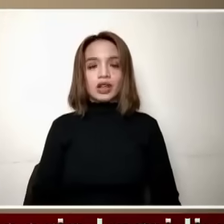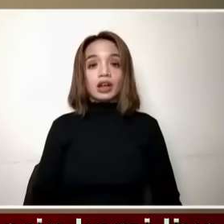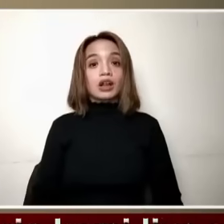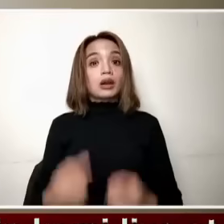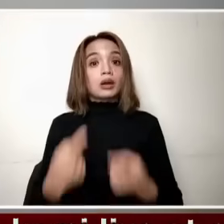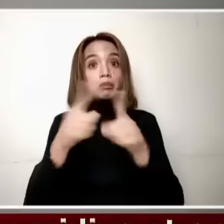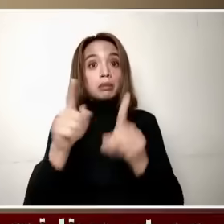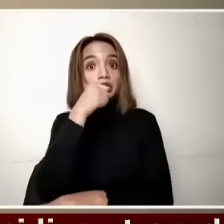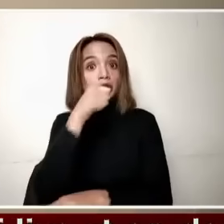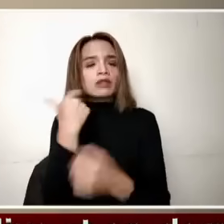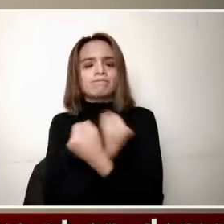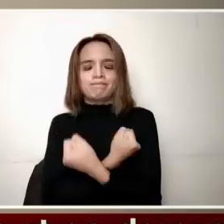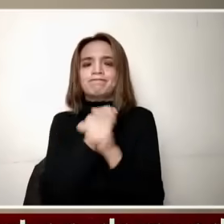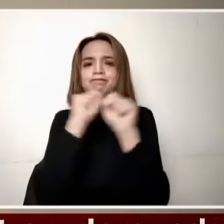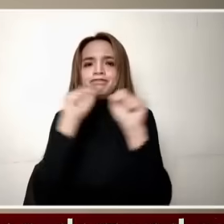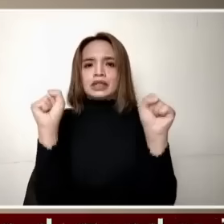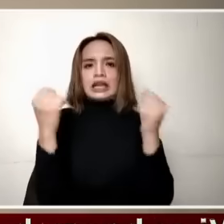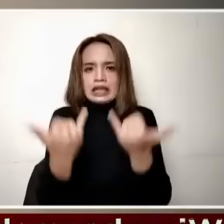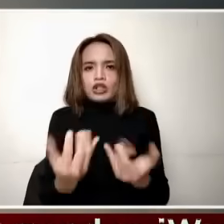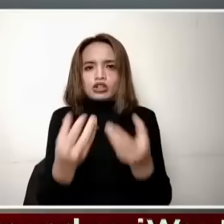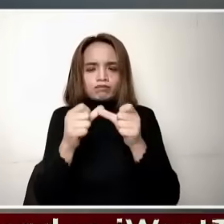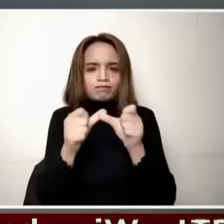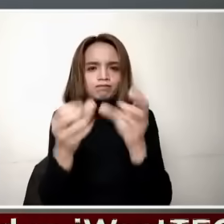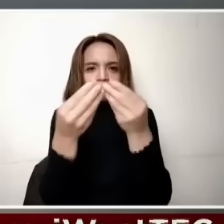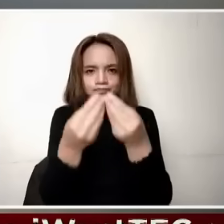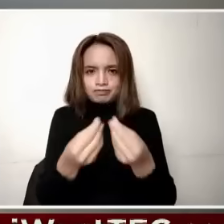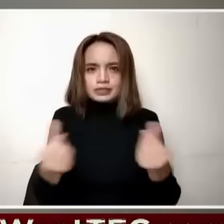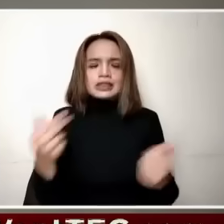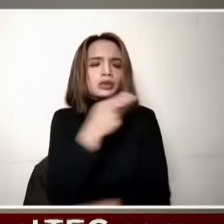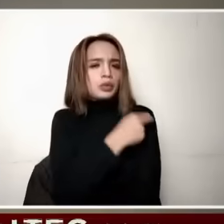at kasalukuyang nagpapagaling sa ospital.